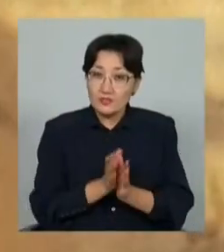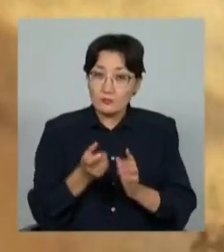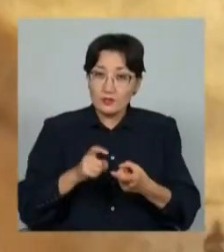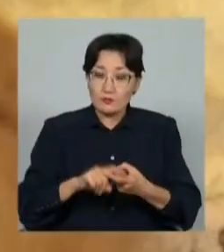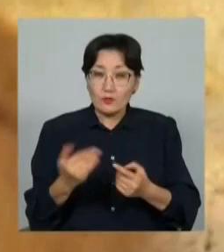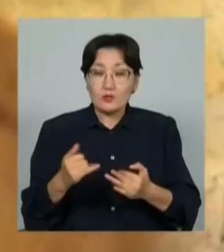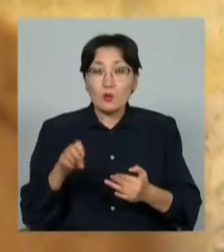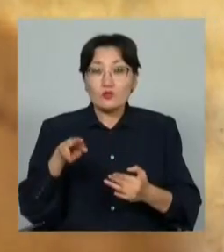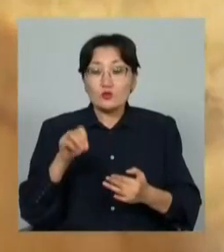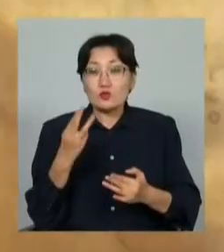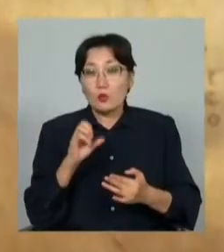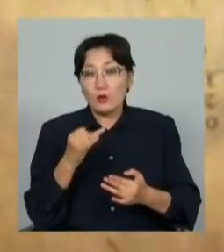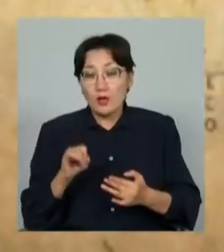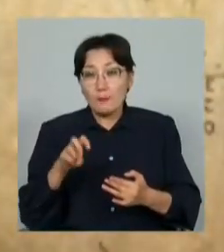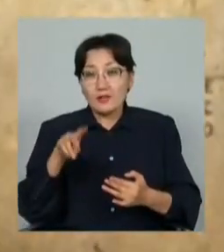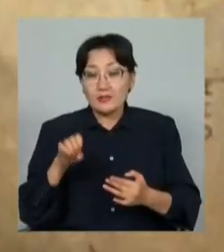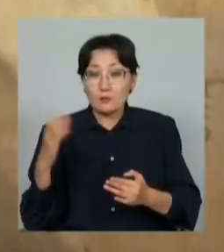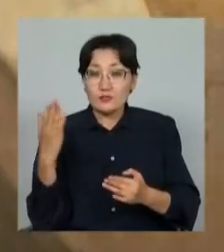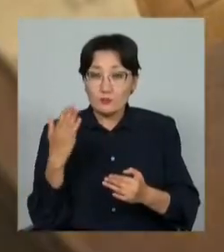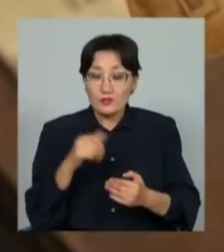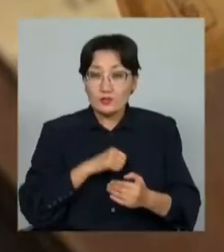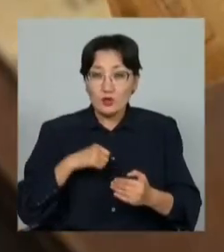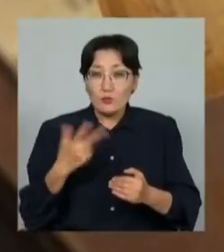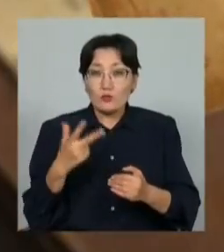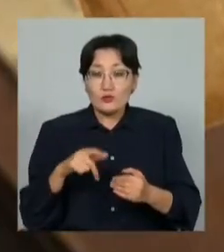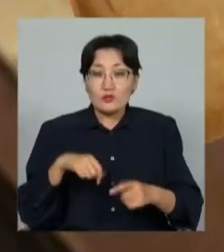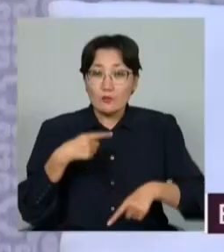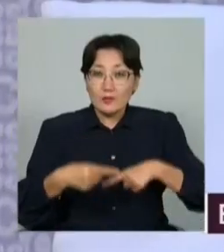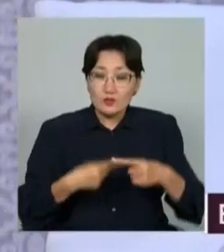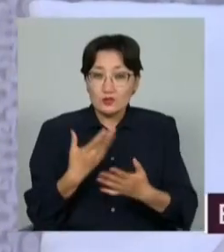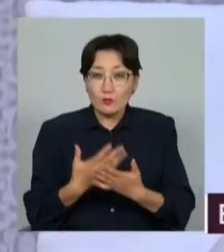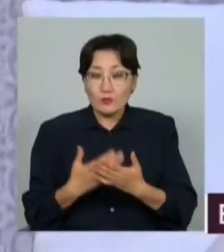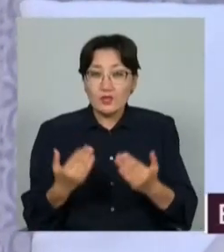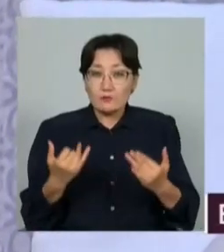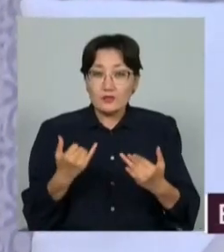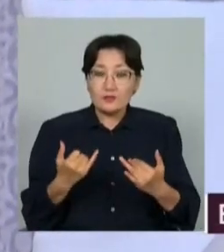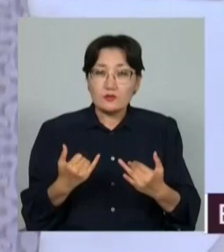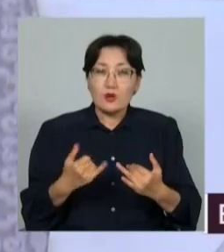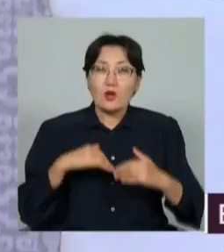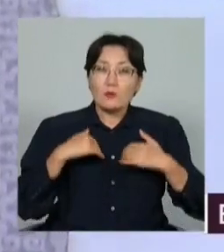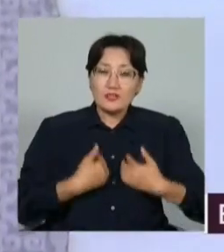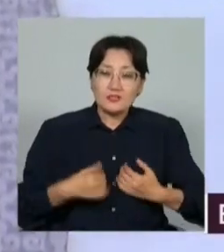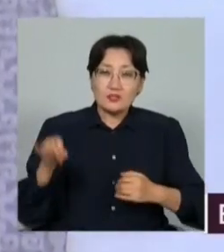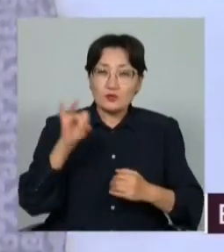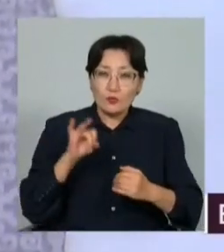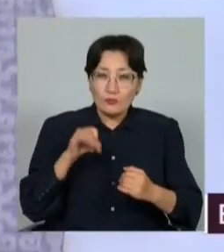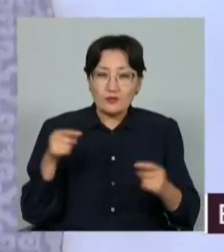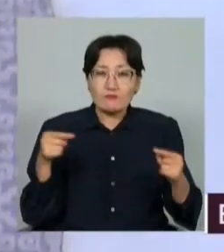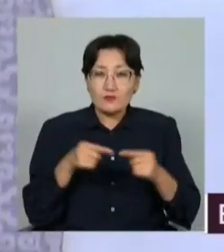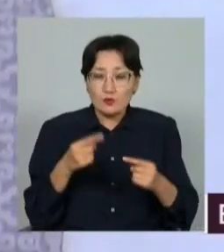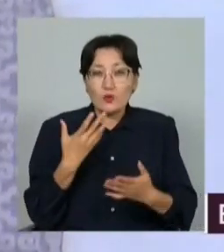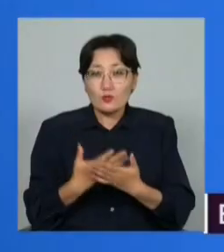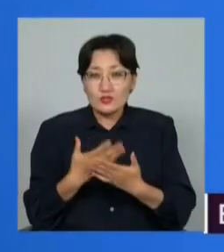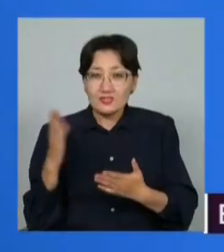байланысты. Оның Мұстафа Шоқай, Аманат атты фильмдерінің өзі үш дәуірді қатар өрген, заманның зар мұңын, тарихтың тамырын дөп басып